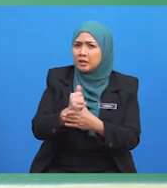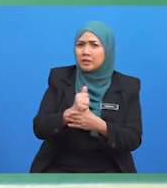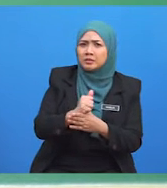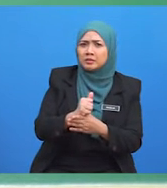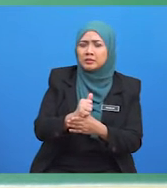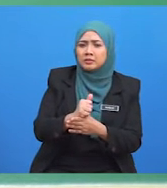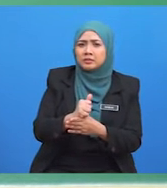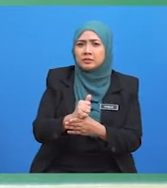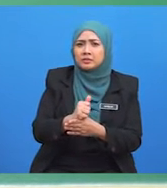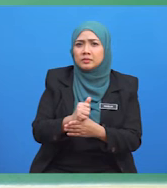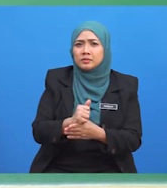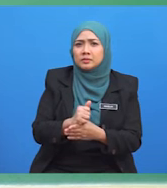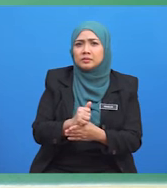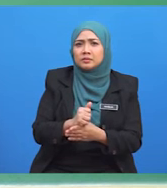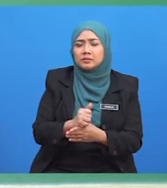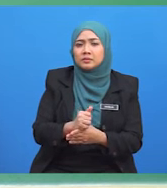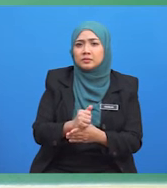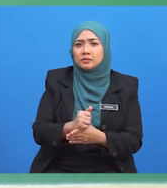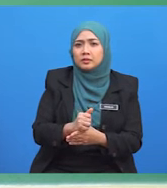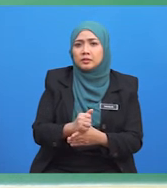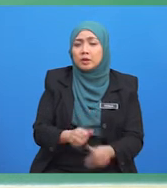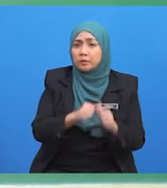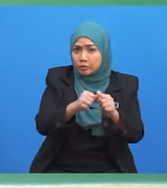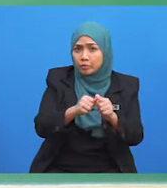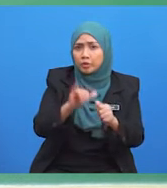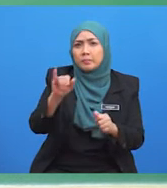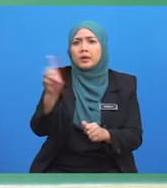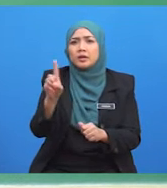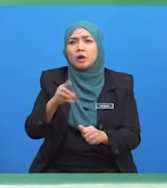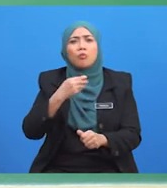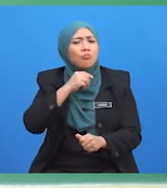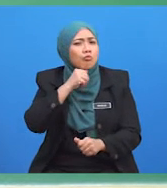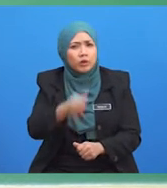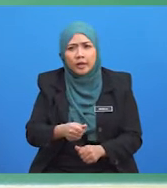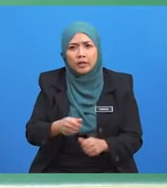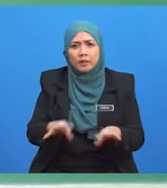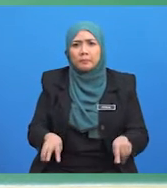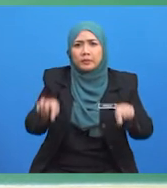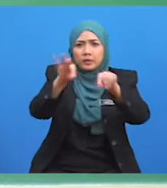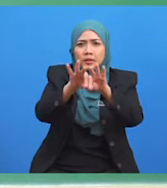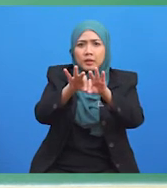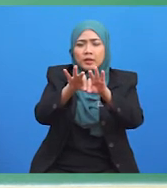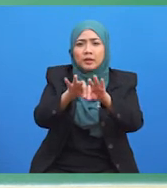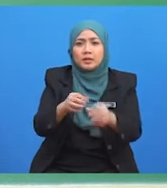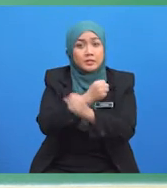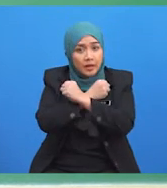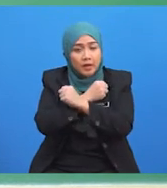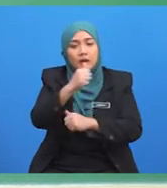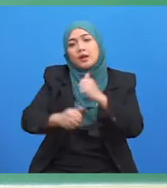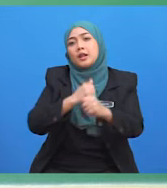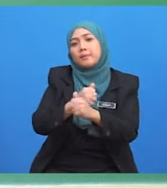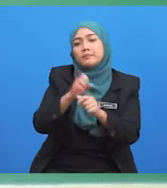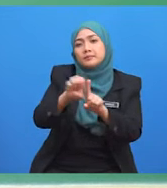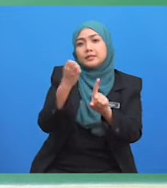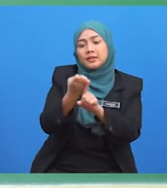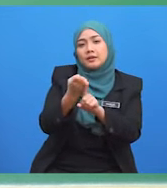manakah bukan kepentingan menyayangi alam sekitar? Pilihan jawapannya adalah